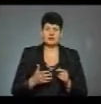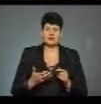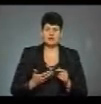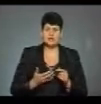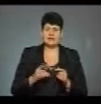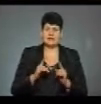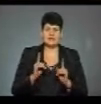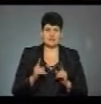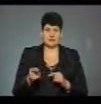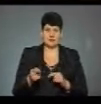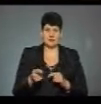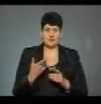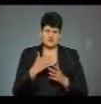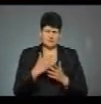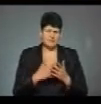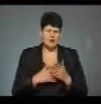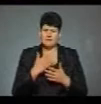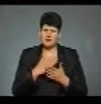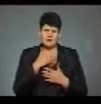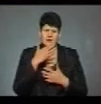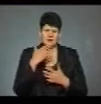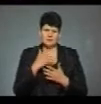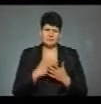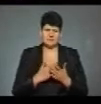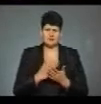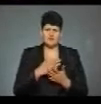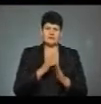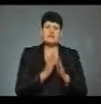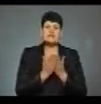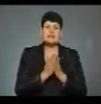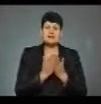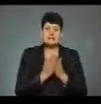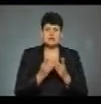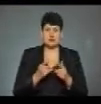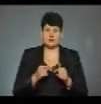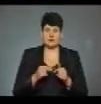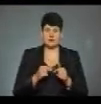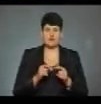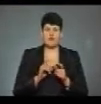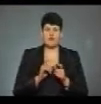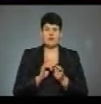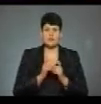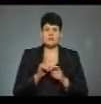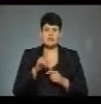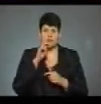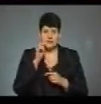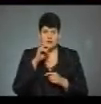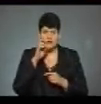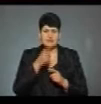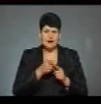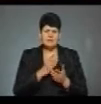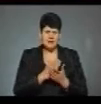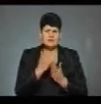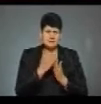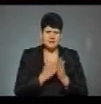Тернополя. Одні стільки справи, а в нас є багато таких списків. У нас є ціла книжка «Оборні за українську державу», то там є ці списки